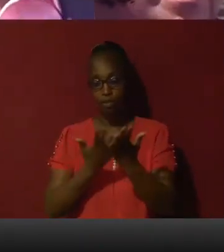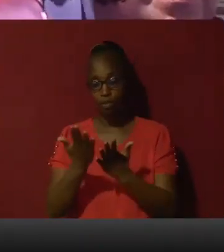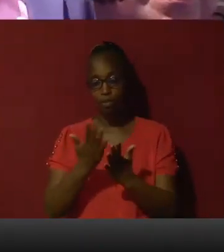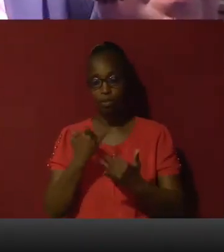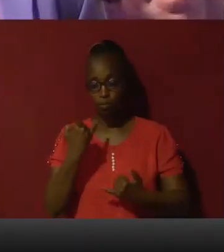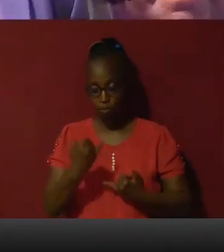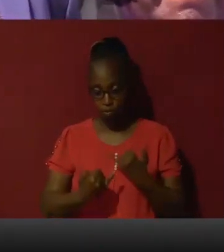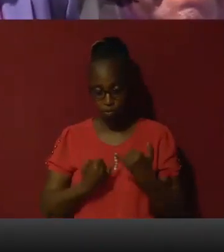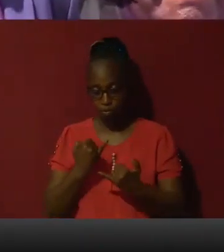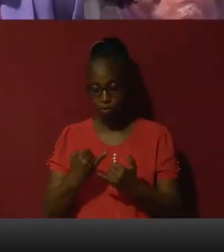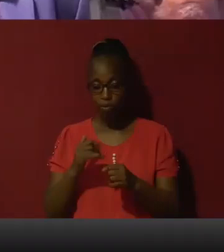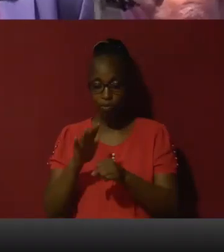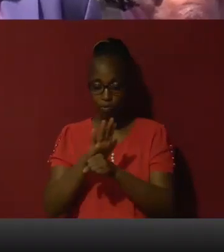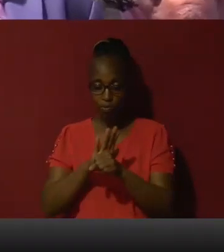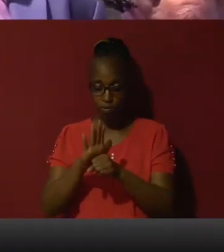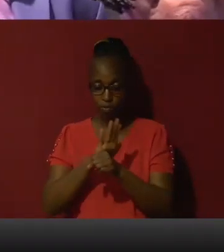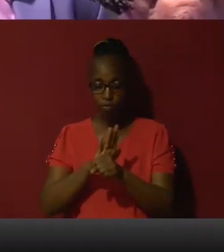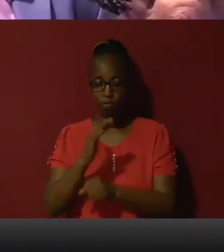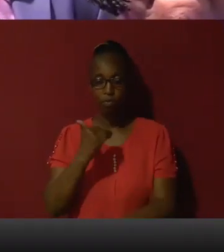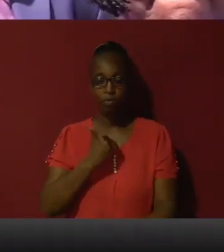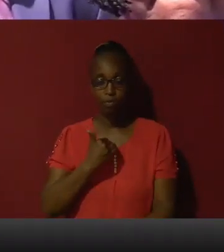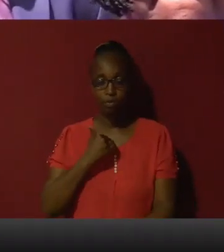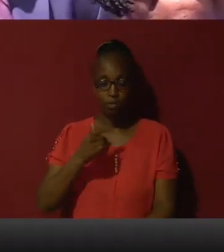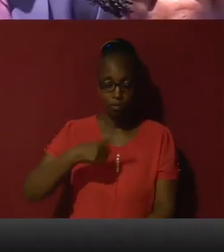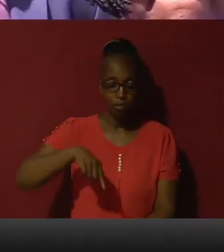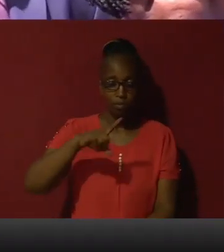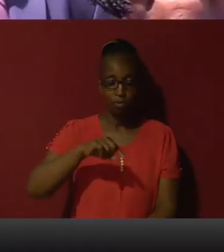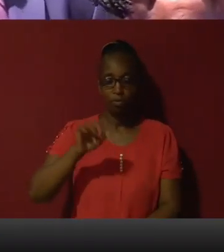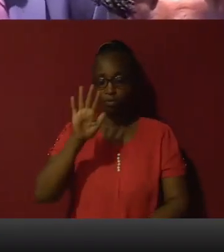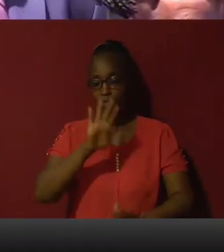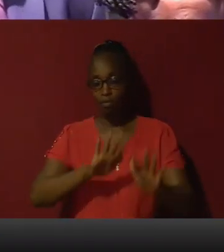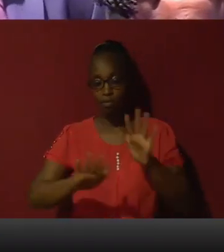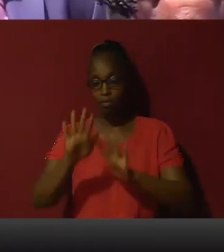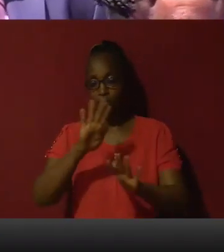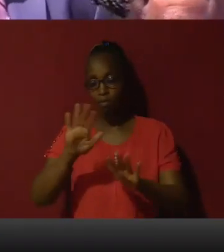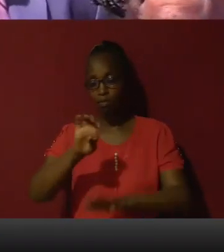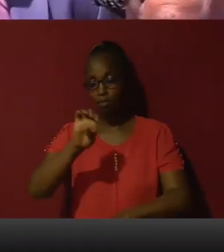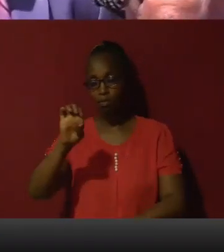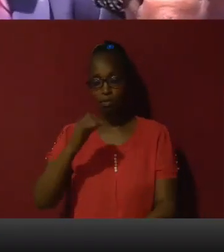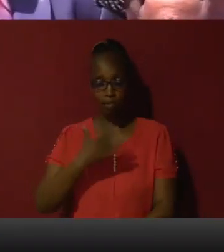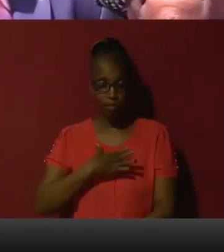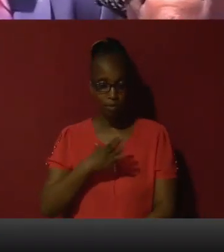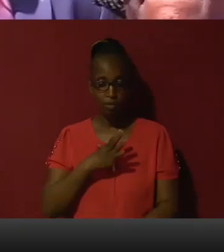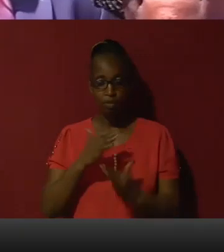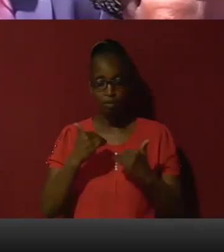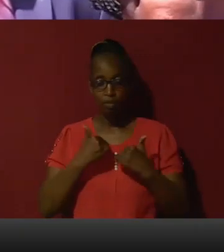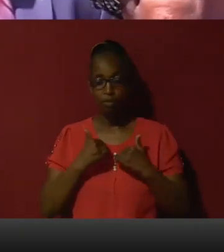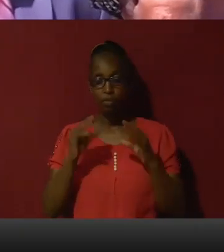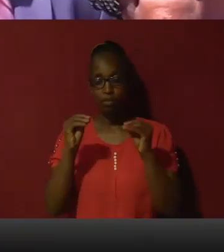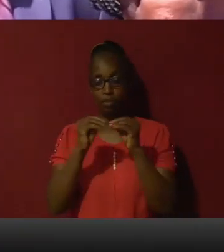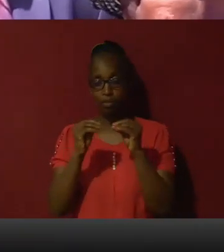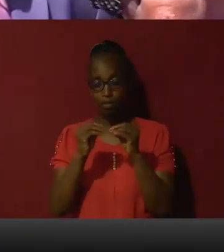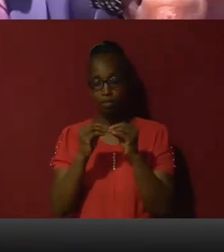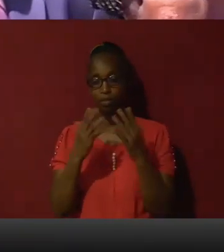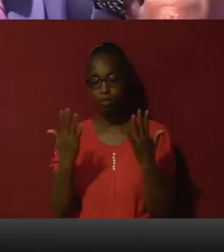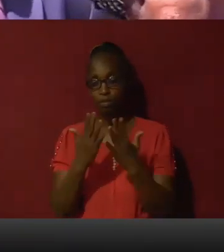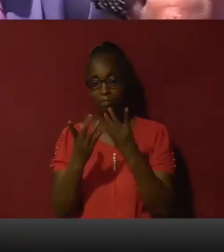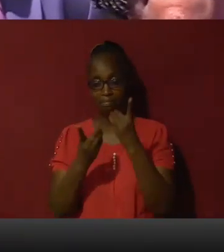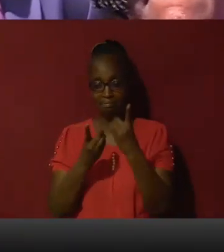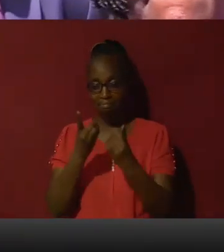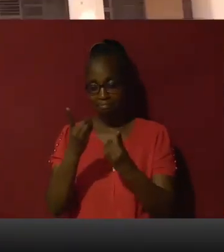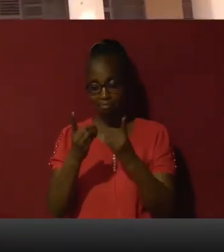services. Tuko na furaha mingi sana tukiwa wanangao wa Kirinyaga East siku ya leo. Tumekuwa na mkutano